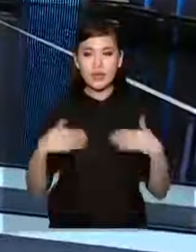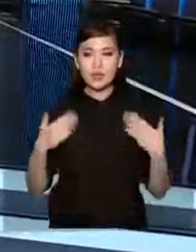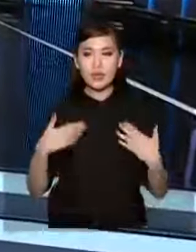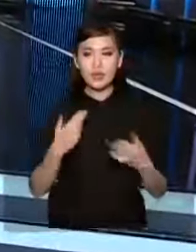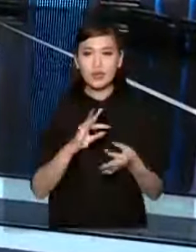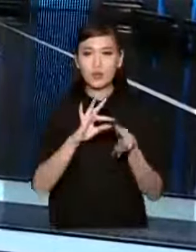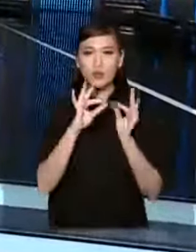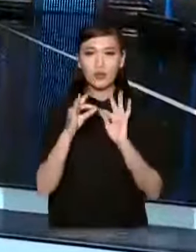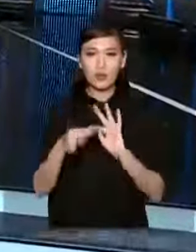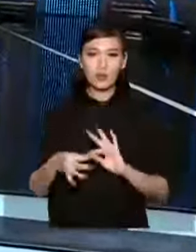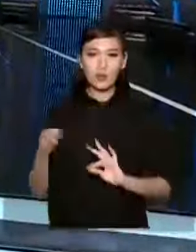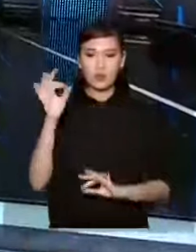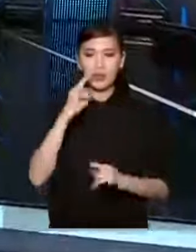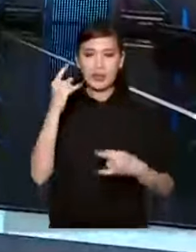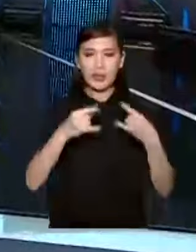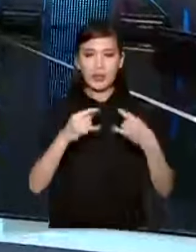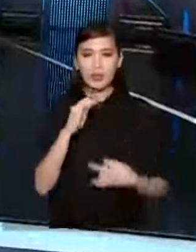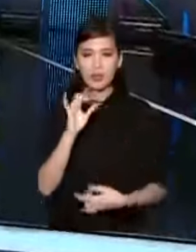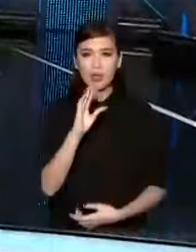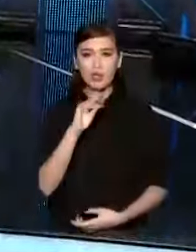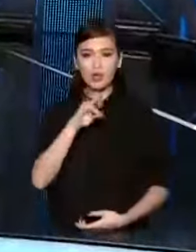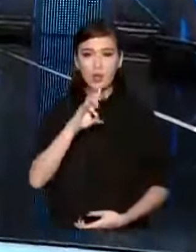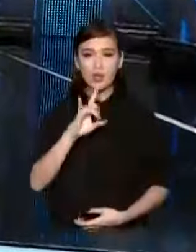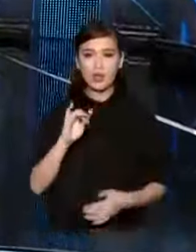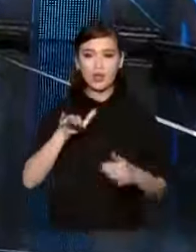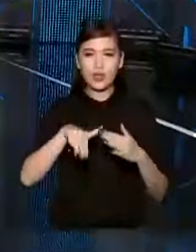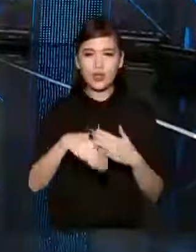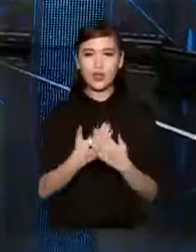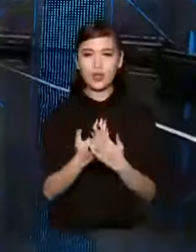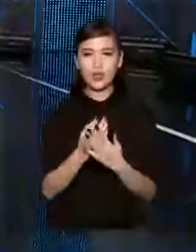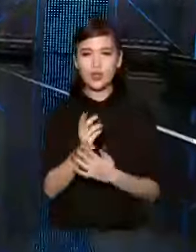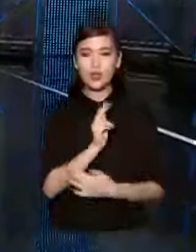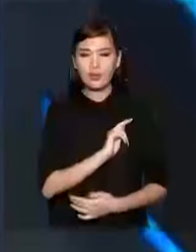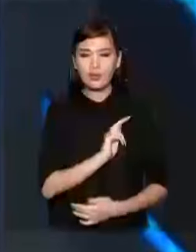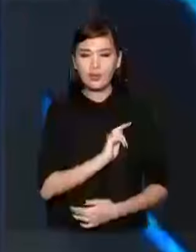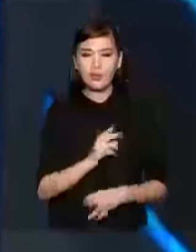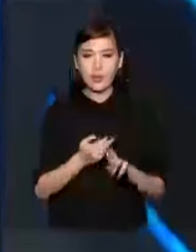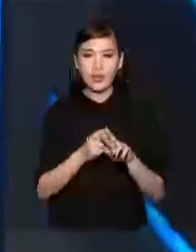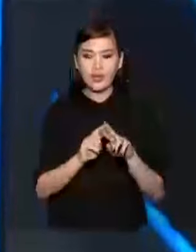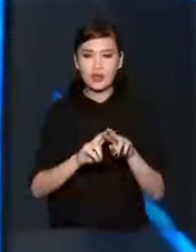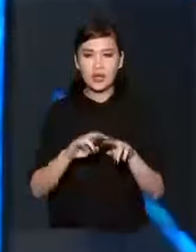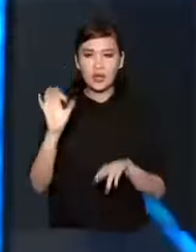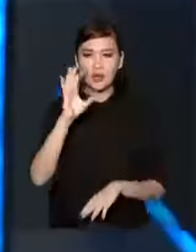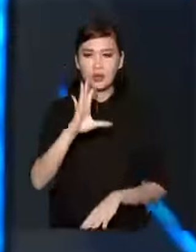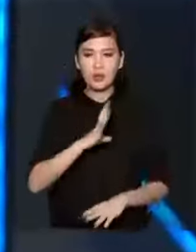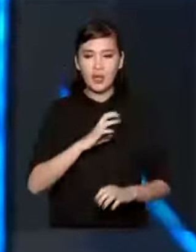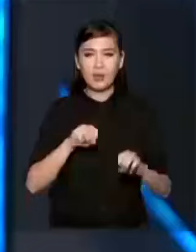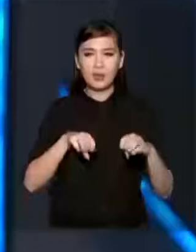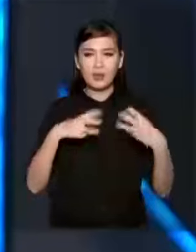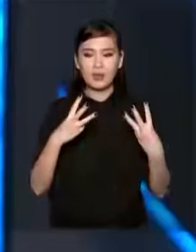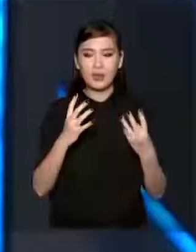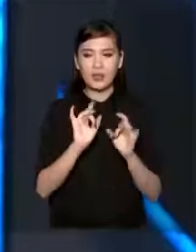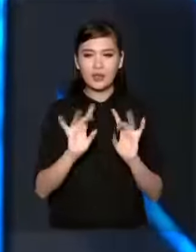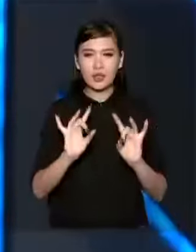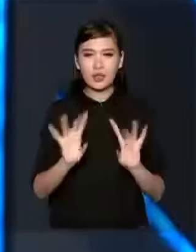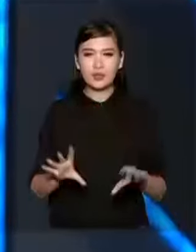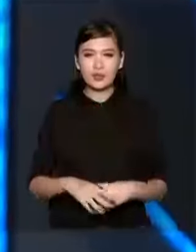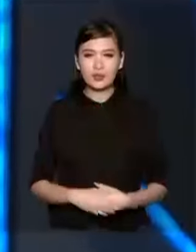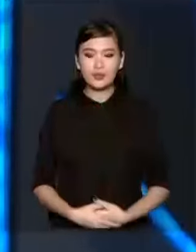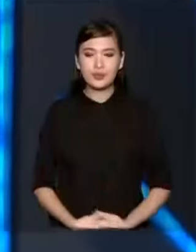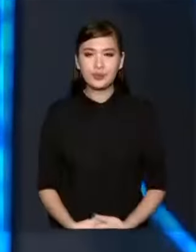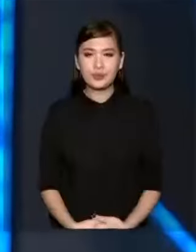Здравствуйте. Информационная служба телеканала «Жебек Жолы» начинает свою работу. О главном сегодня в прямом эфире расскажу вам я,